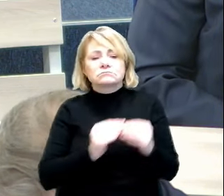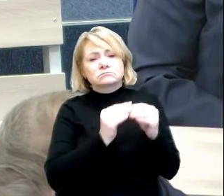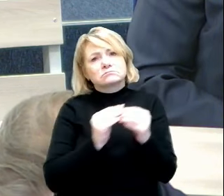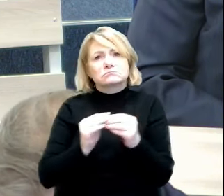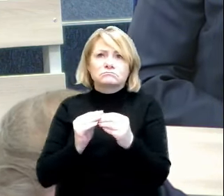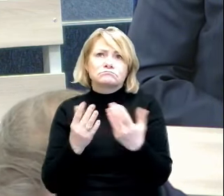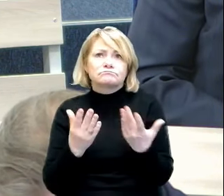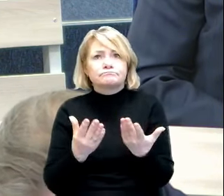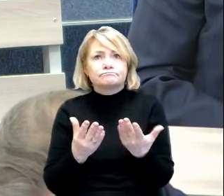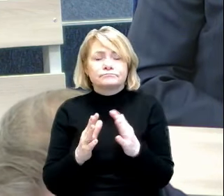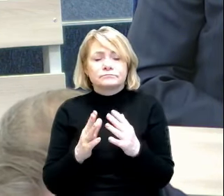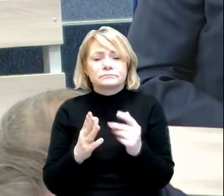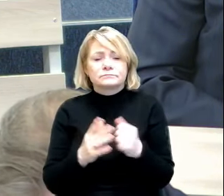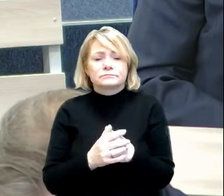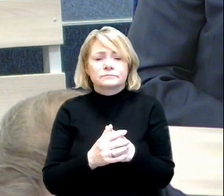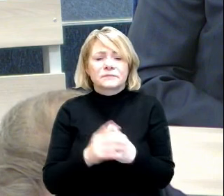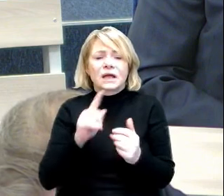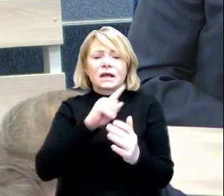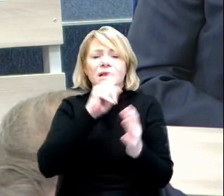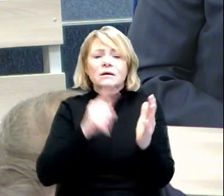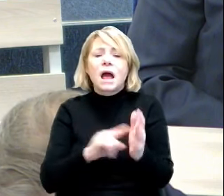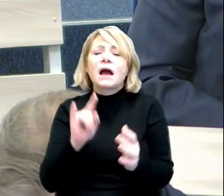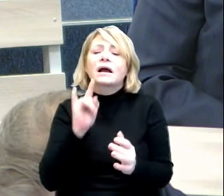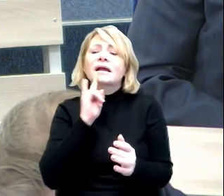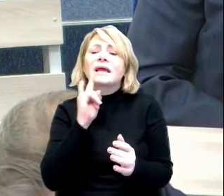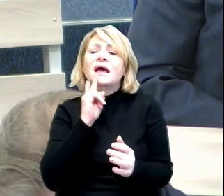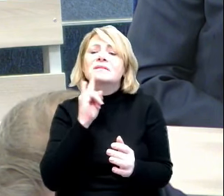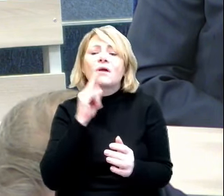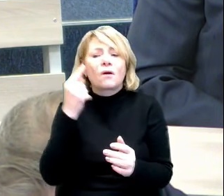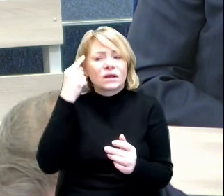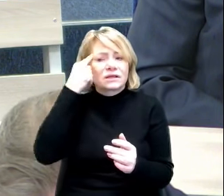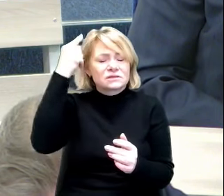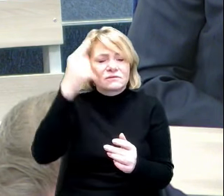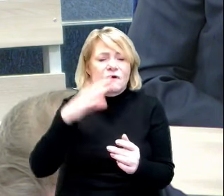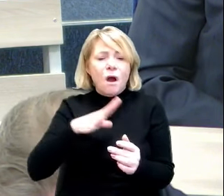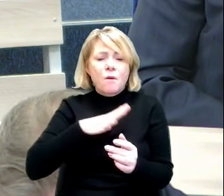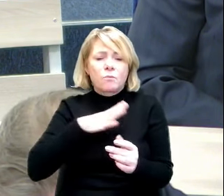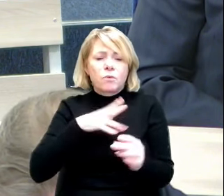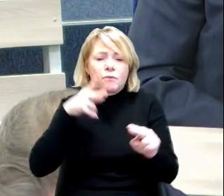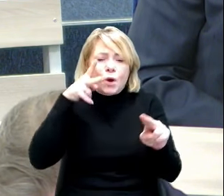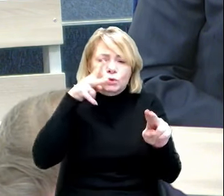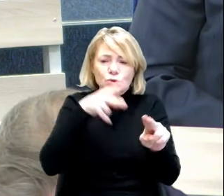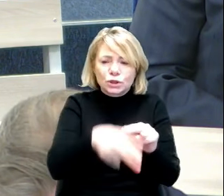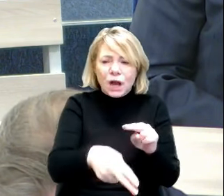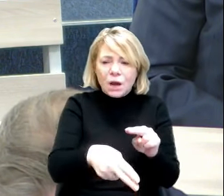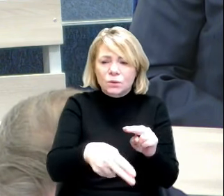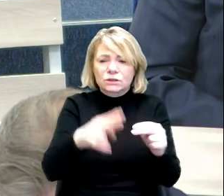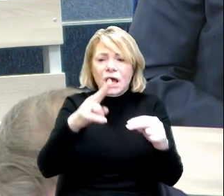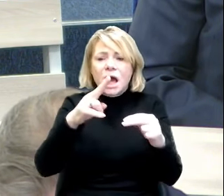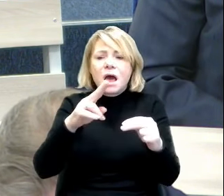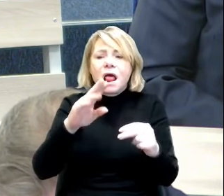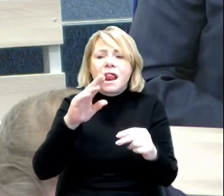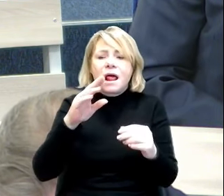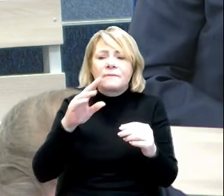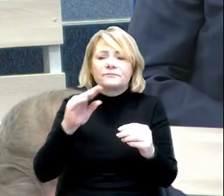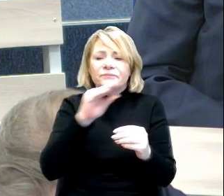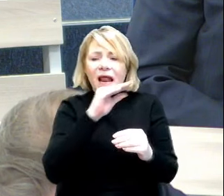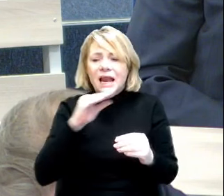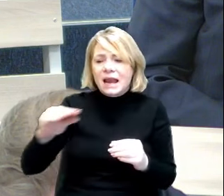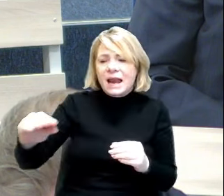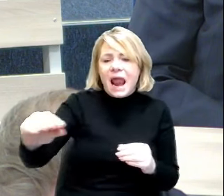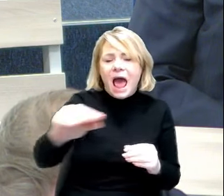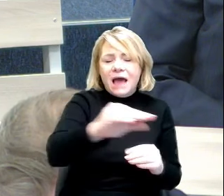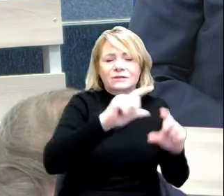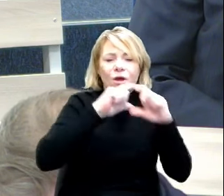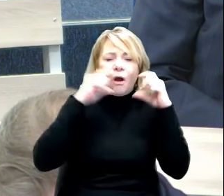tai klausimas kieno iniciatyva buvo nutraukta koncesijos sutartis dėl ledo arenos statybos nes vis tiek ir ar buvo kažkoks